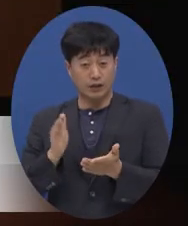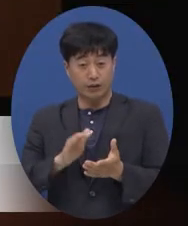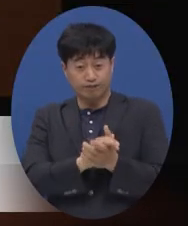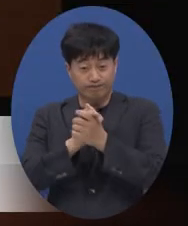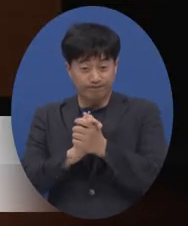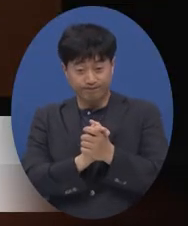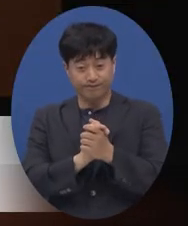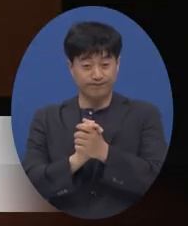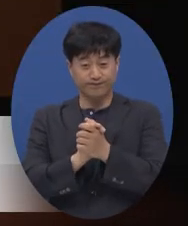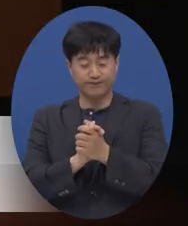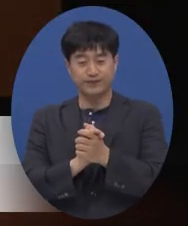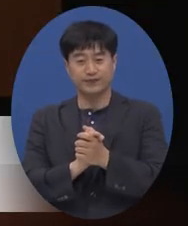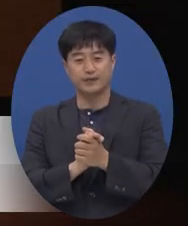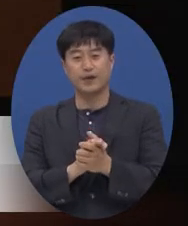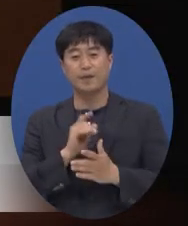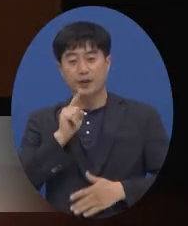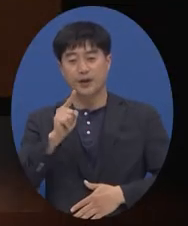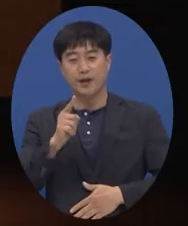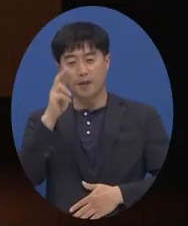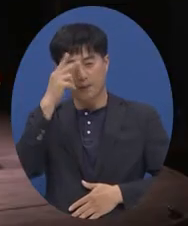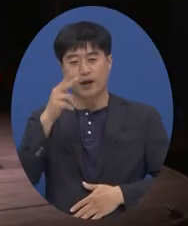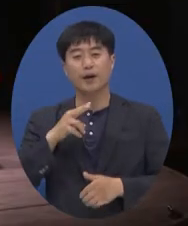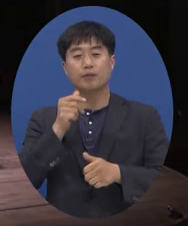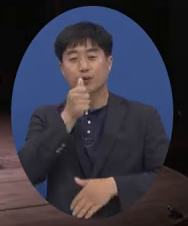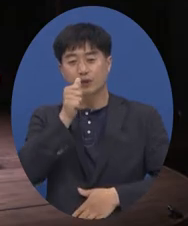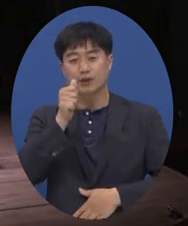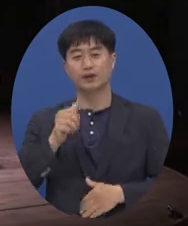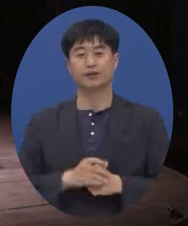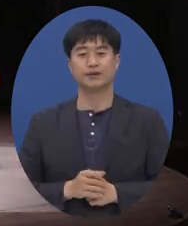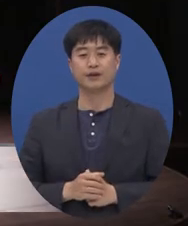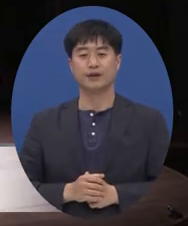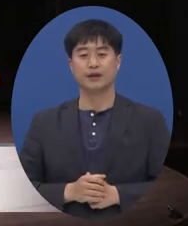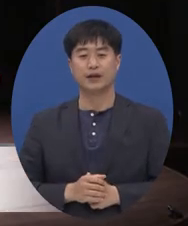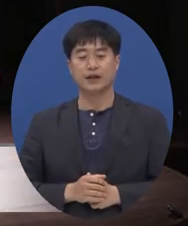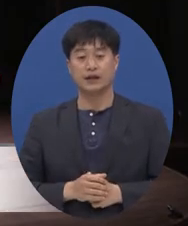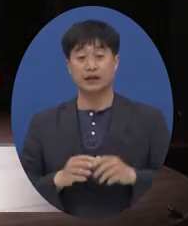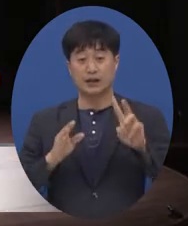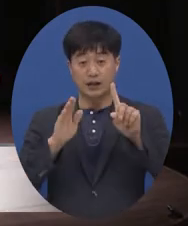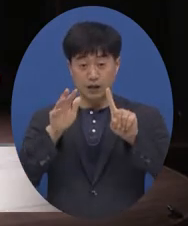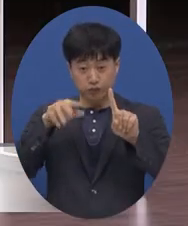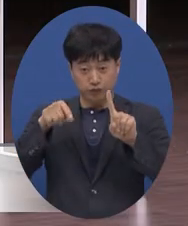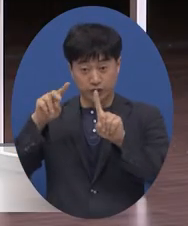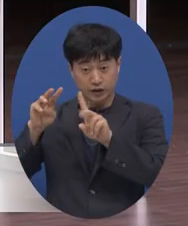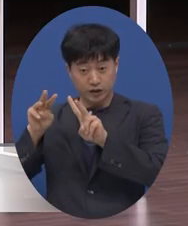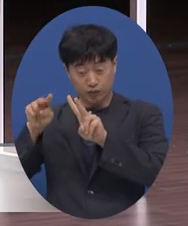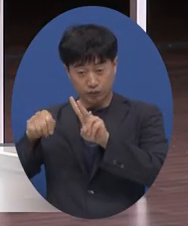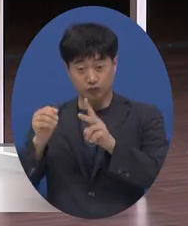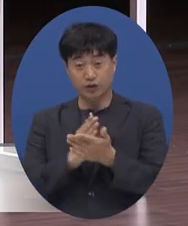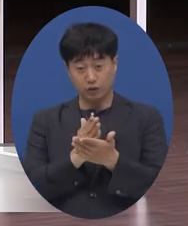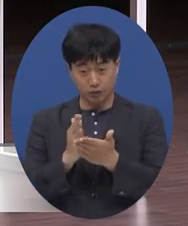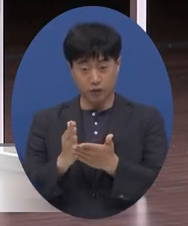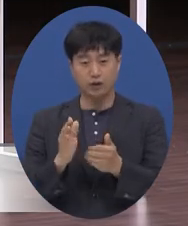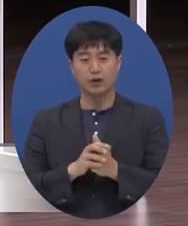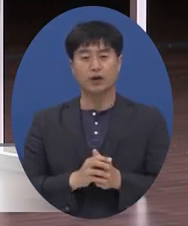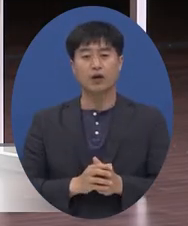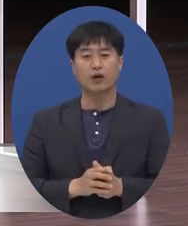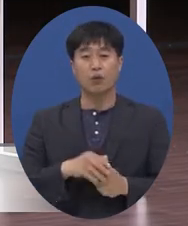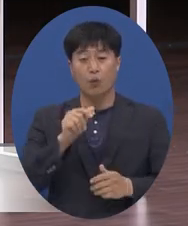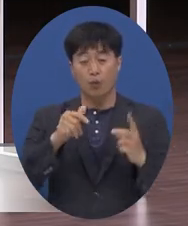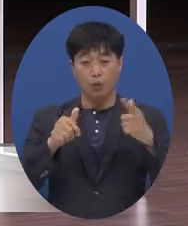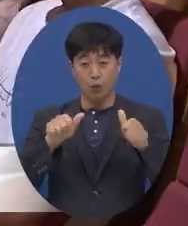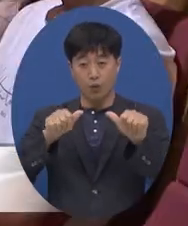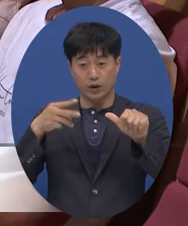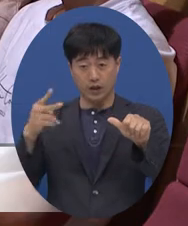자처하시는 우리 박변, 네, 박지훈 변호사님. 토크쇼는 1, 2부로 나눠 진행됐는데 MC들이 뽑은 5대